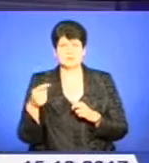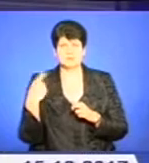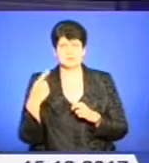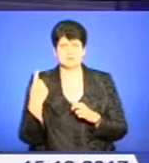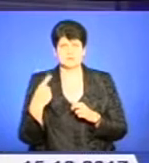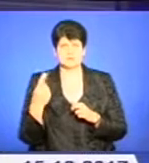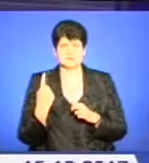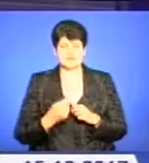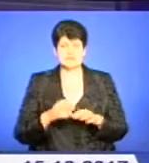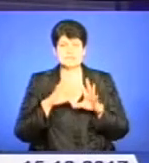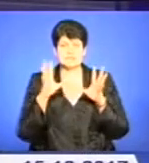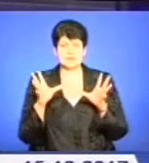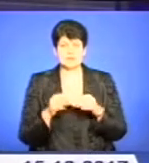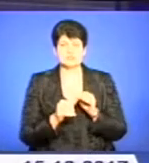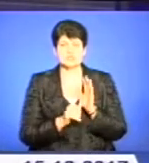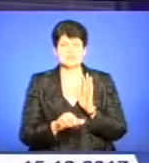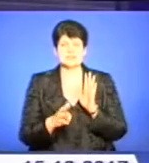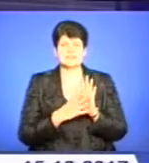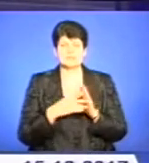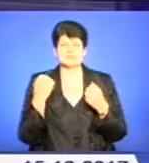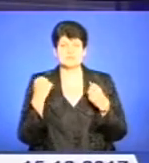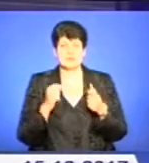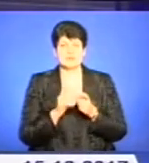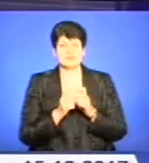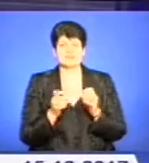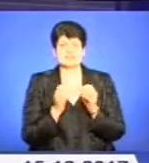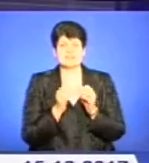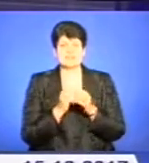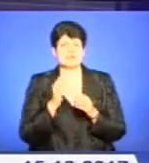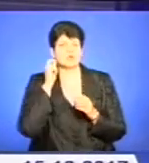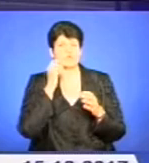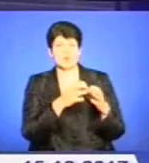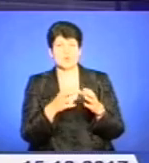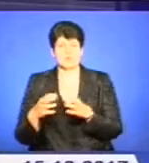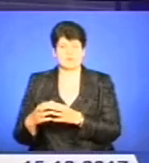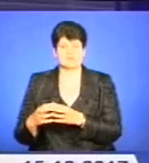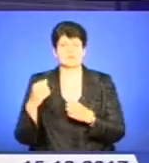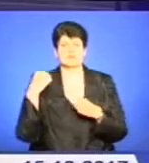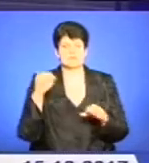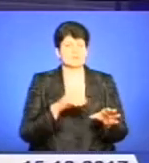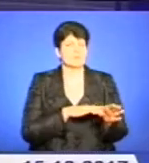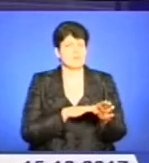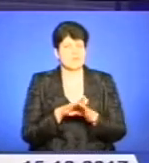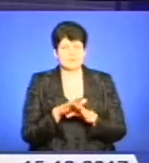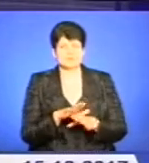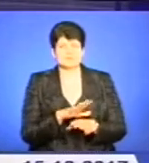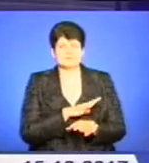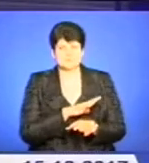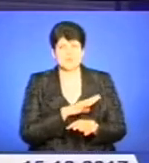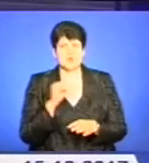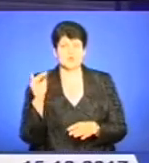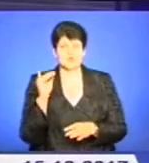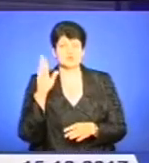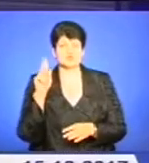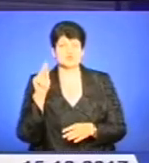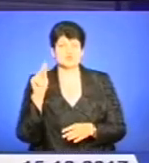областей. Загалом 69 спортсменів боролись у 10 вікових групах. Переможцем в абсолютній першості турніру став Юрій